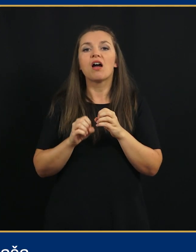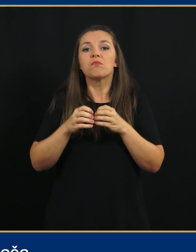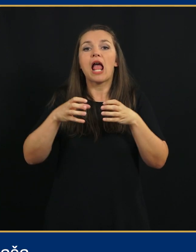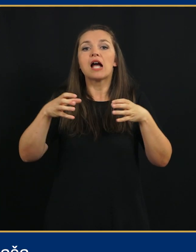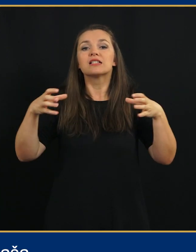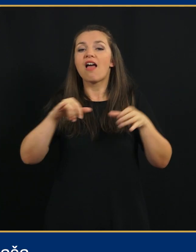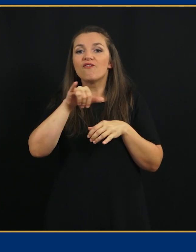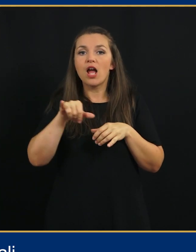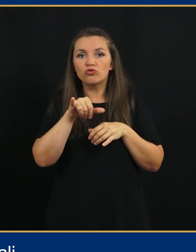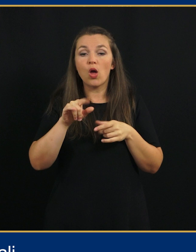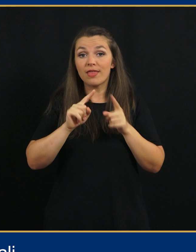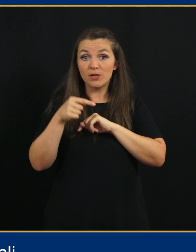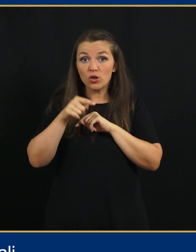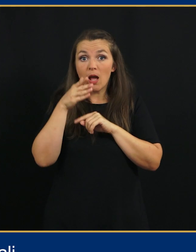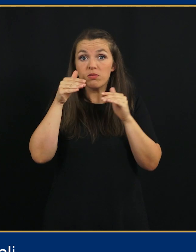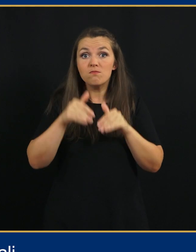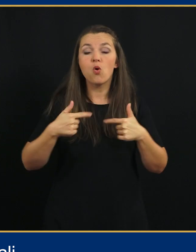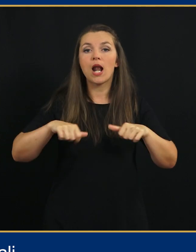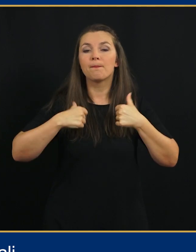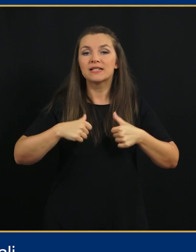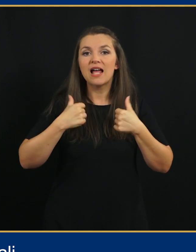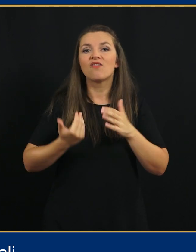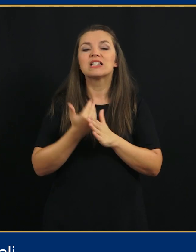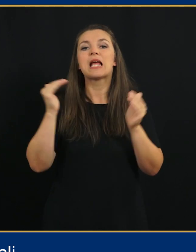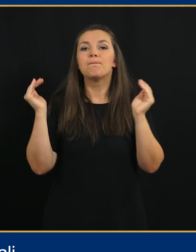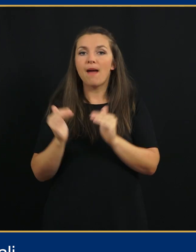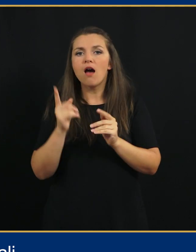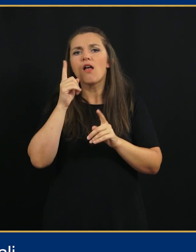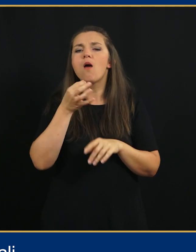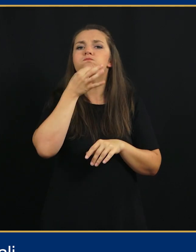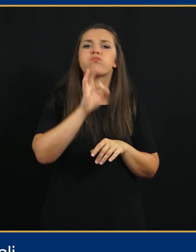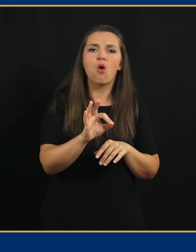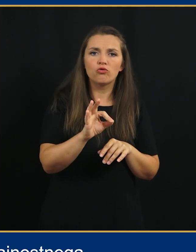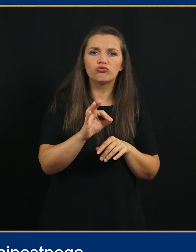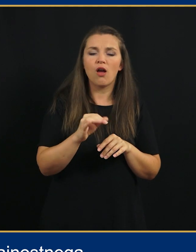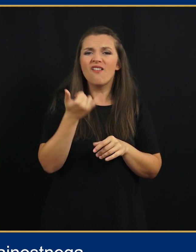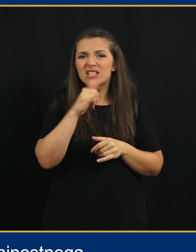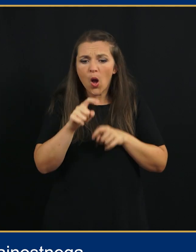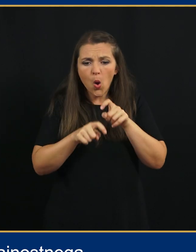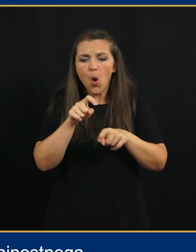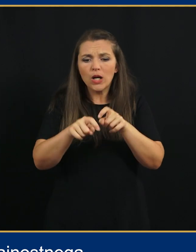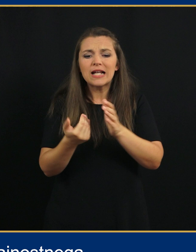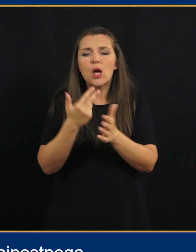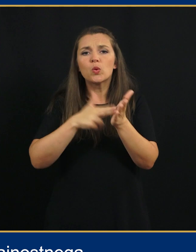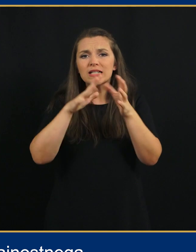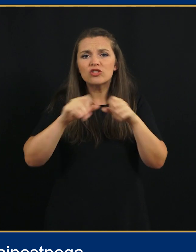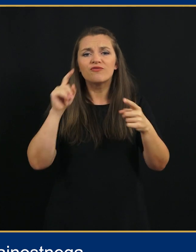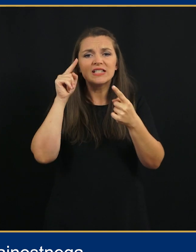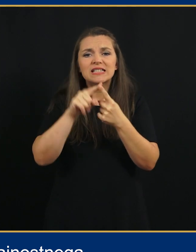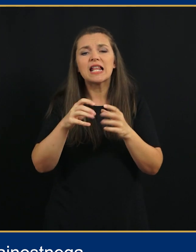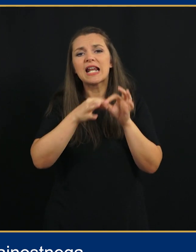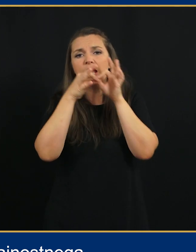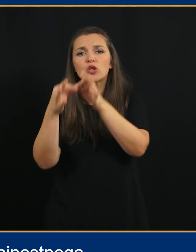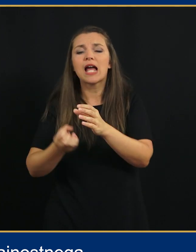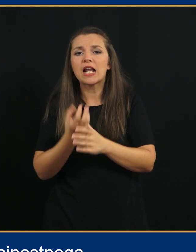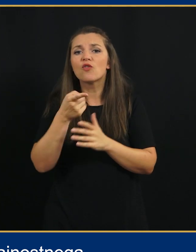rasla večno. Namesto tega bi si morali prizadevati za manj, a boljše. Vsak korak k uresničitvi ciljev